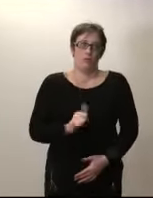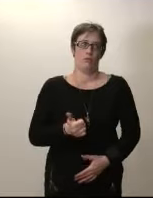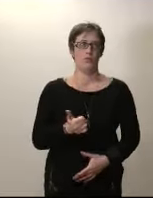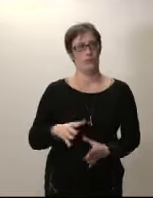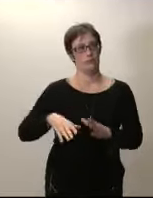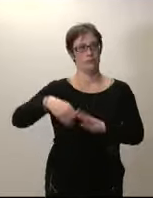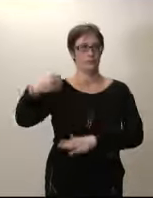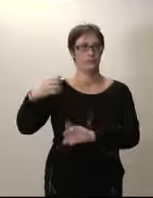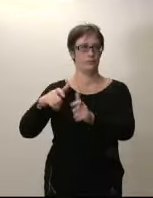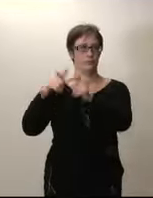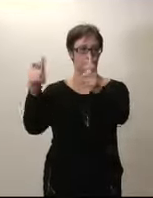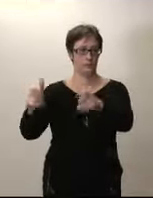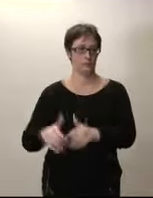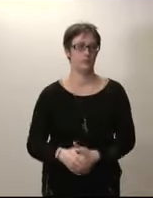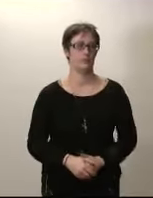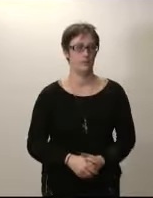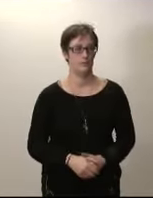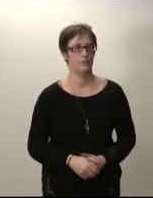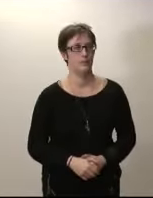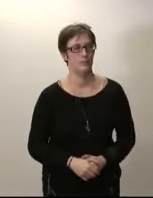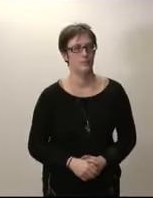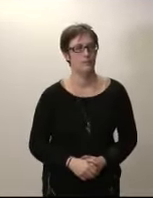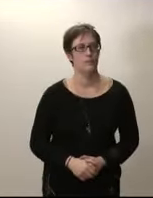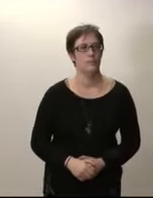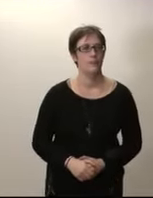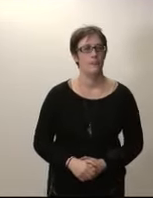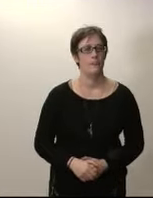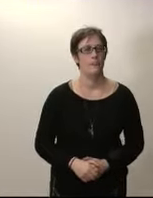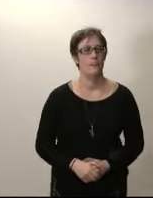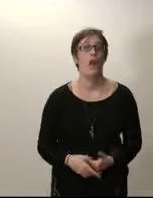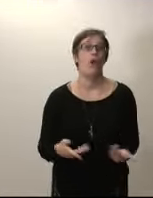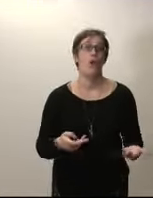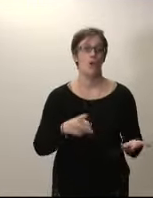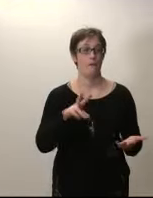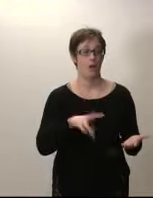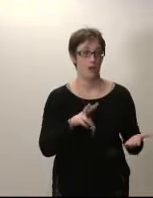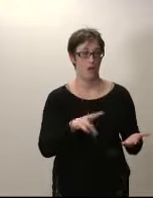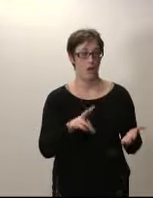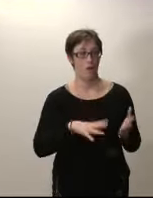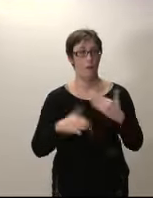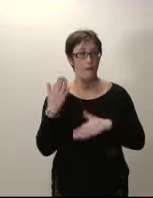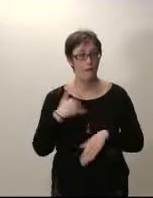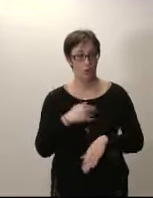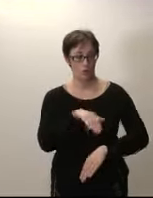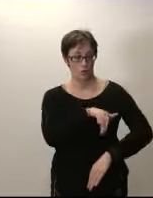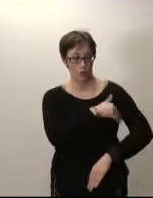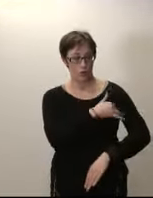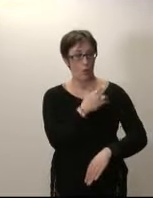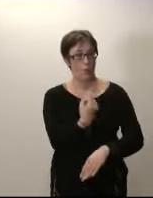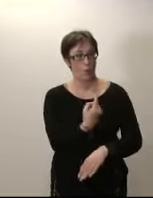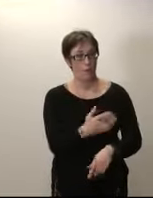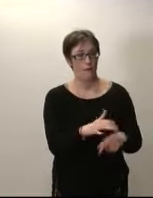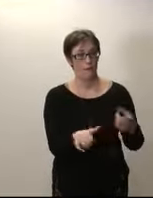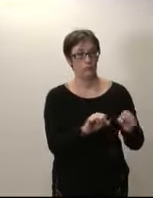ménage dans les écoles. Alors certes, quand c'était fait par nos agents, on avait peut-être une minutie